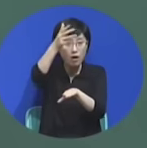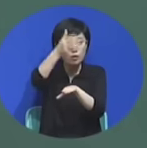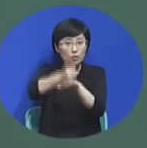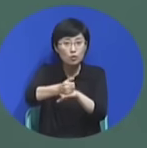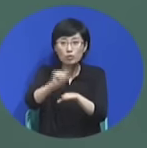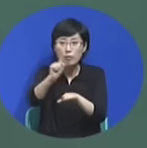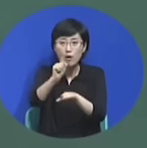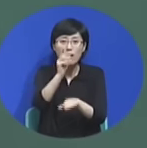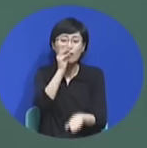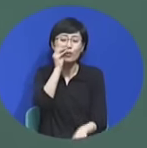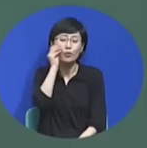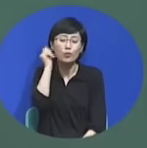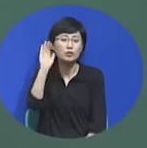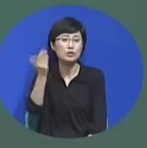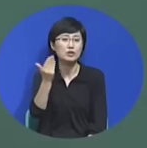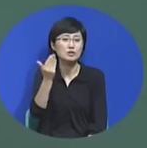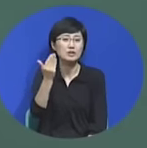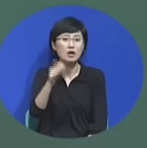어떤 형통일까요?